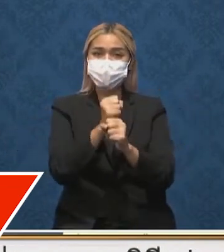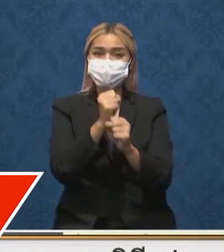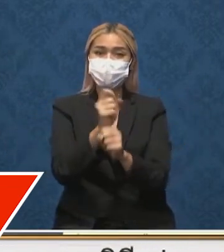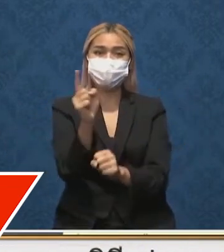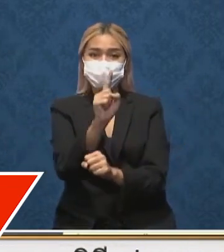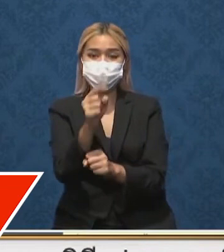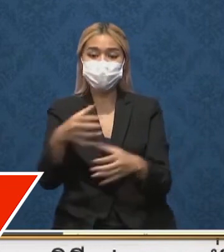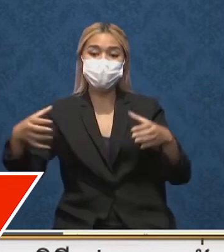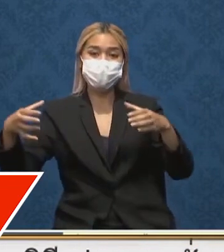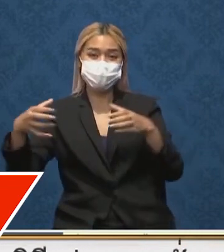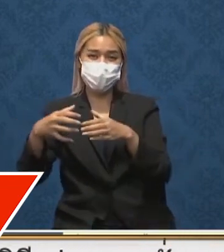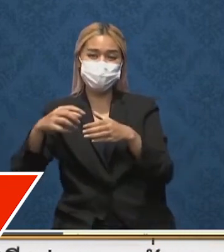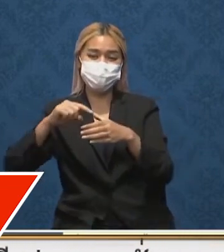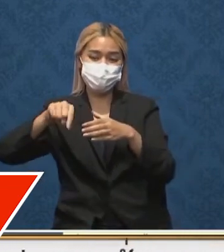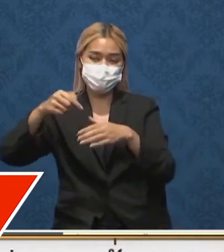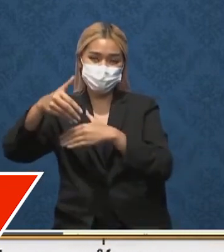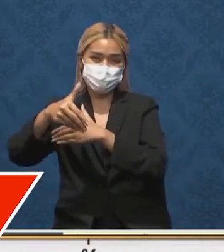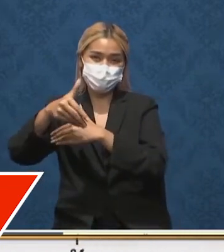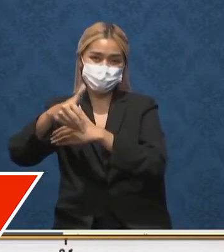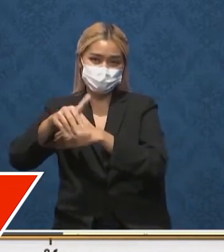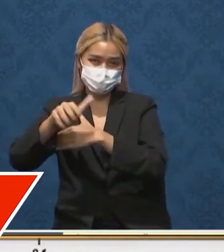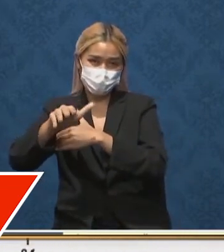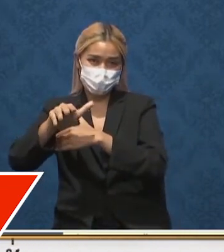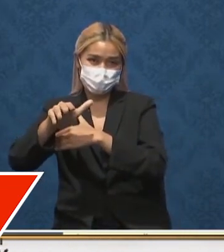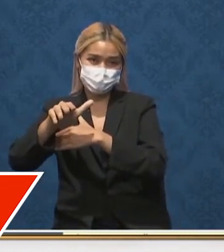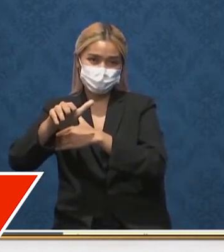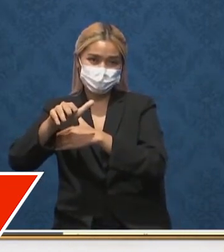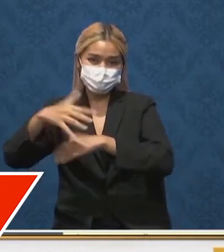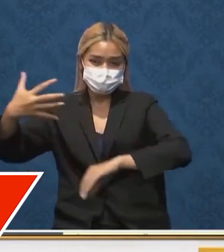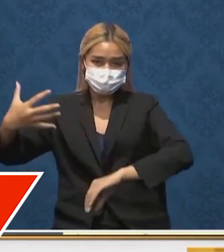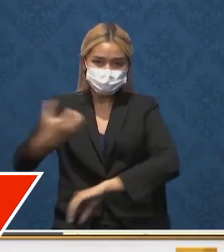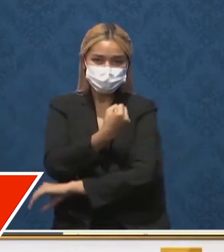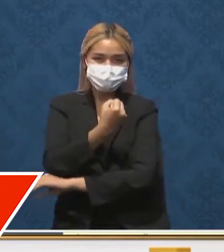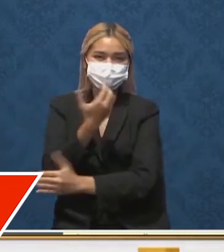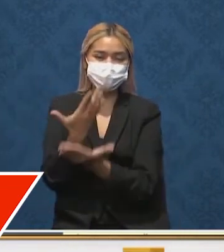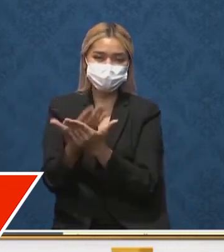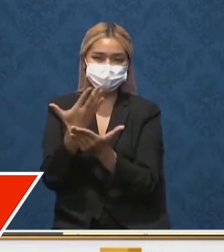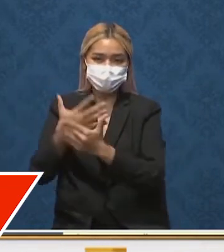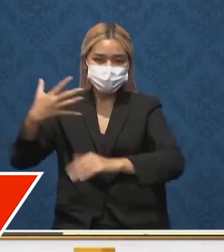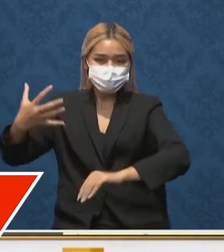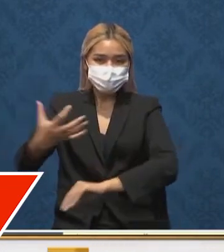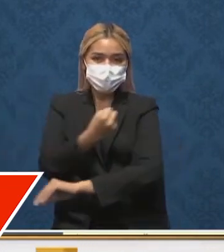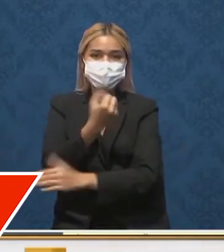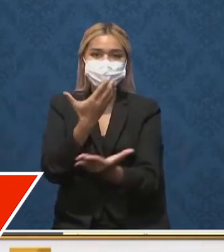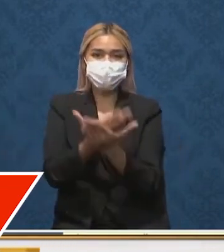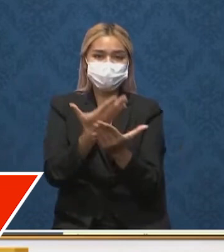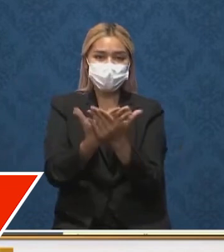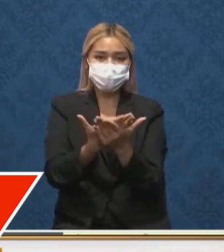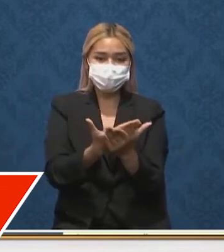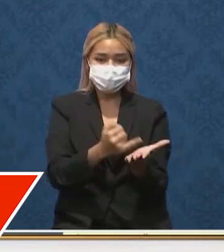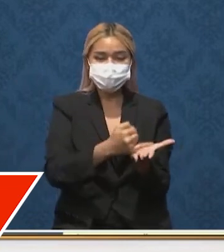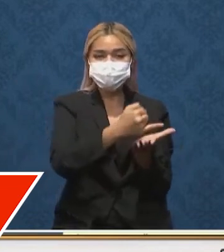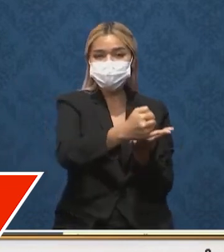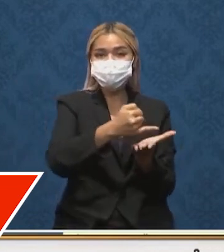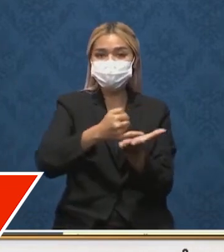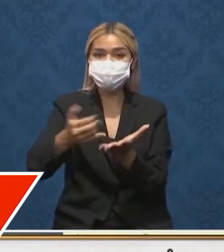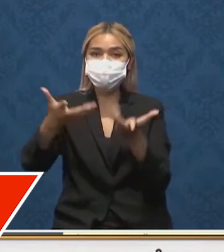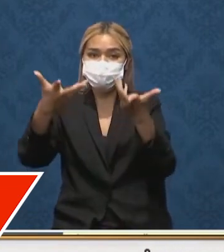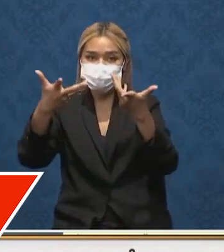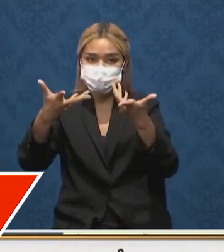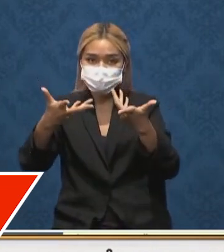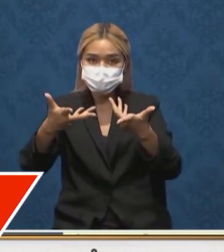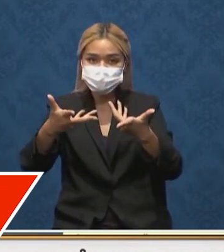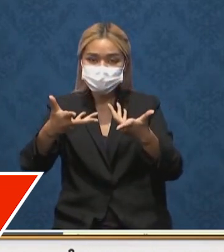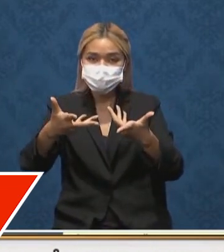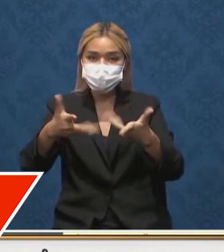กลุ่มบุคคลภายนอกซึ่งมีอิทธิพลทางการเงินเข้าไปกว้านซื้อที่ดินนแล้วจัดการ